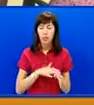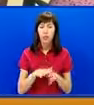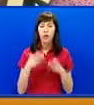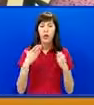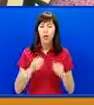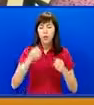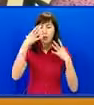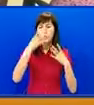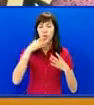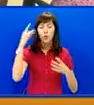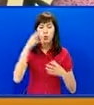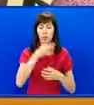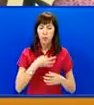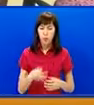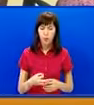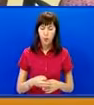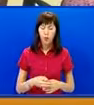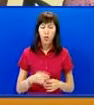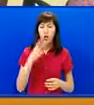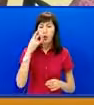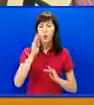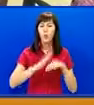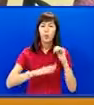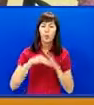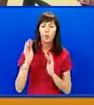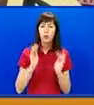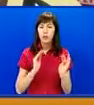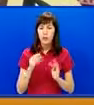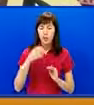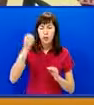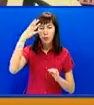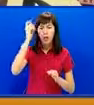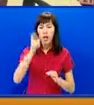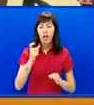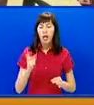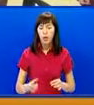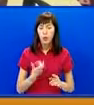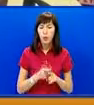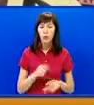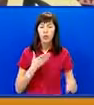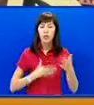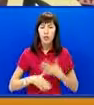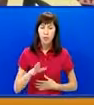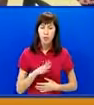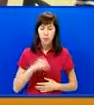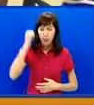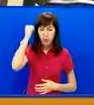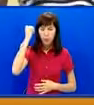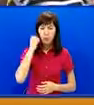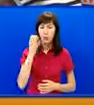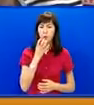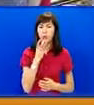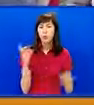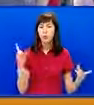дни культуры Южного Казахстана. Увидев прикладные искусства талантливых мастеров юга, очень обрадовалась. Спасибо за